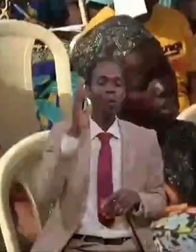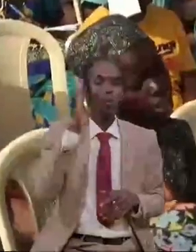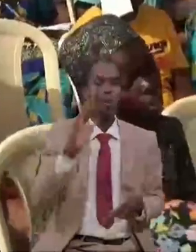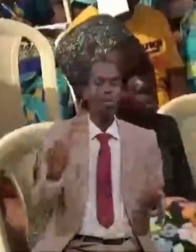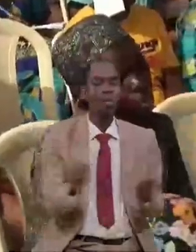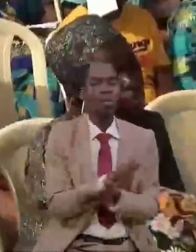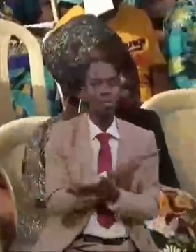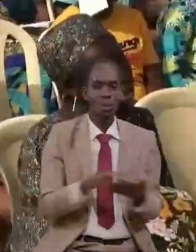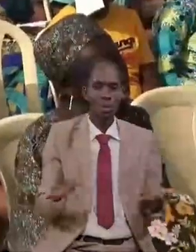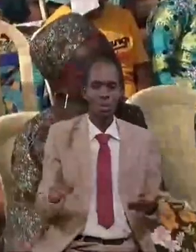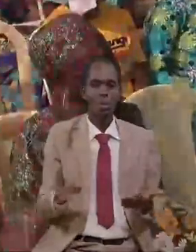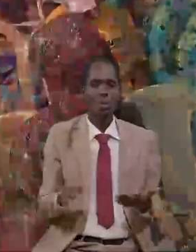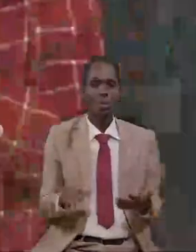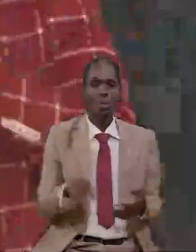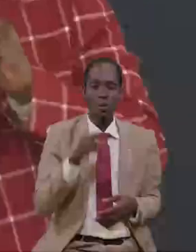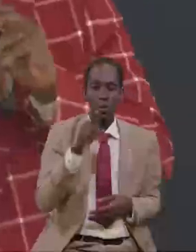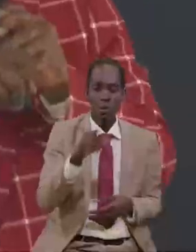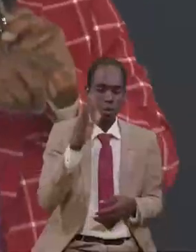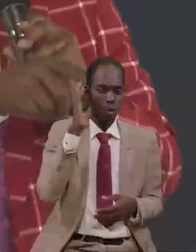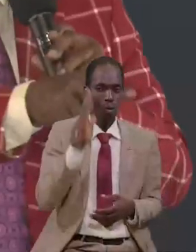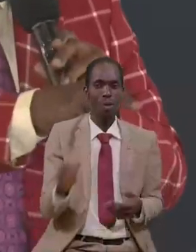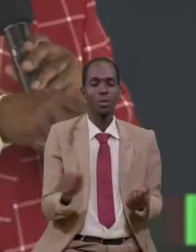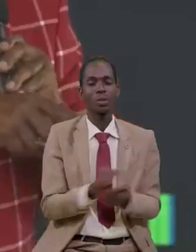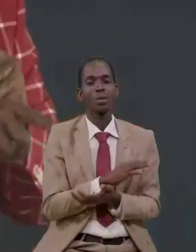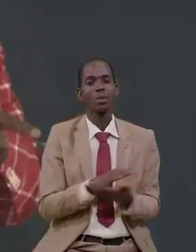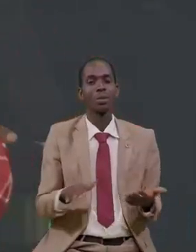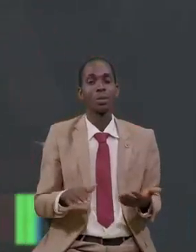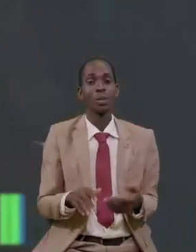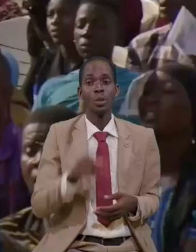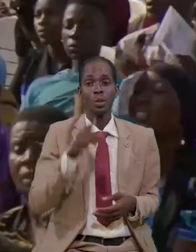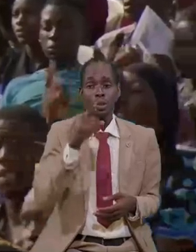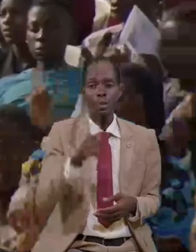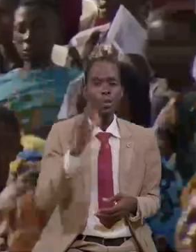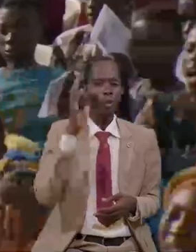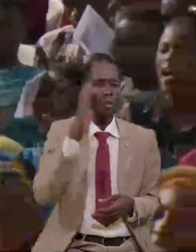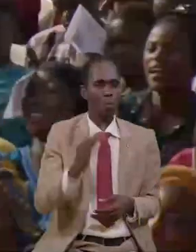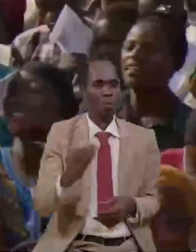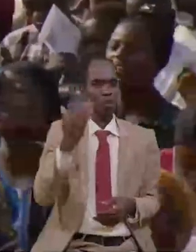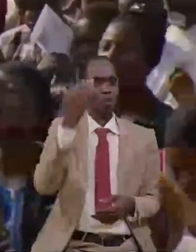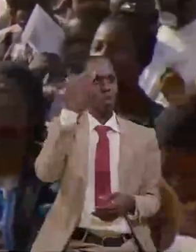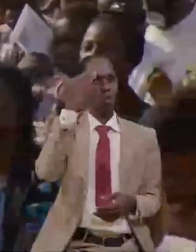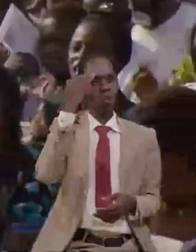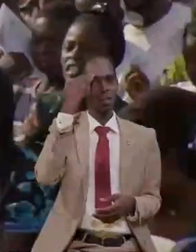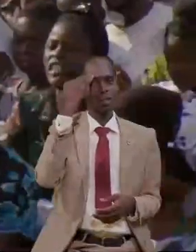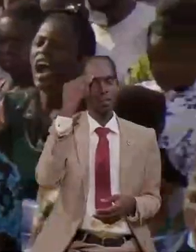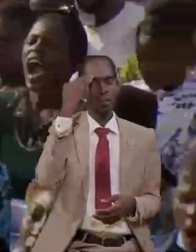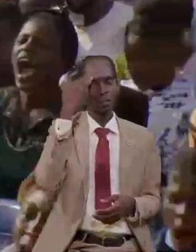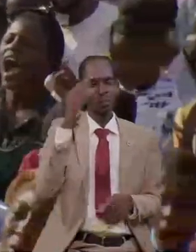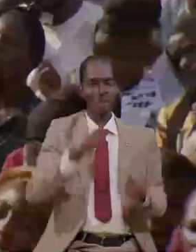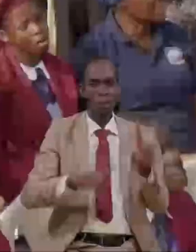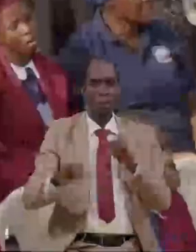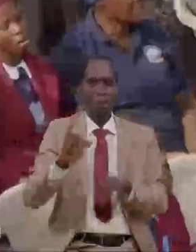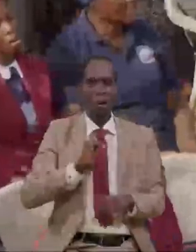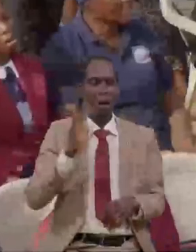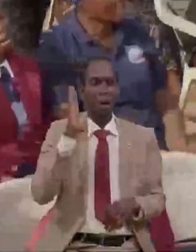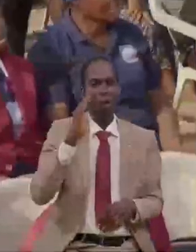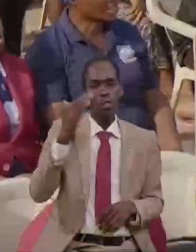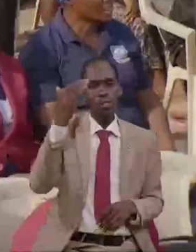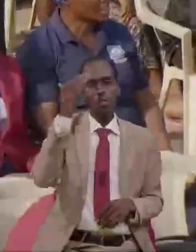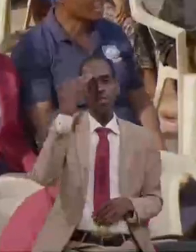détruire. Tu vas détruire. Tu vas discerner. Je vais